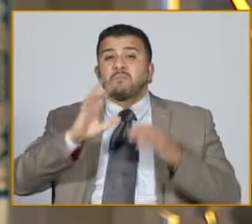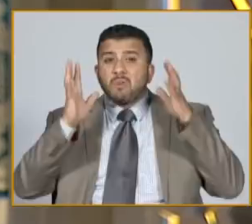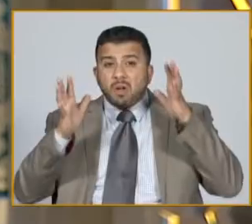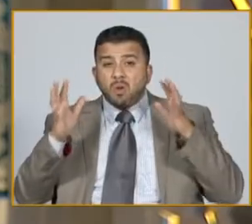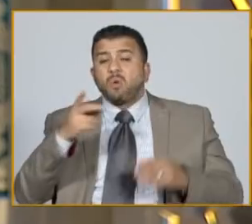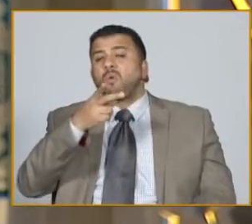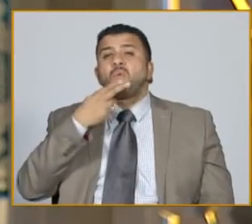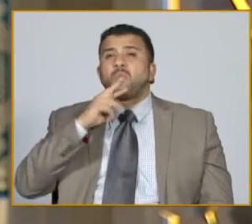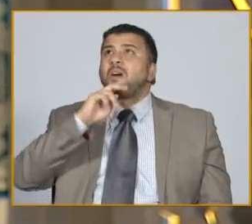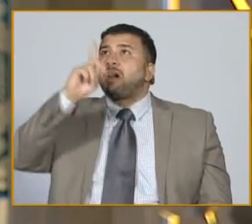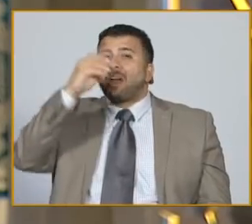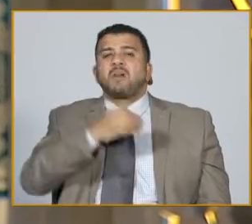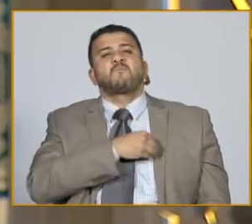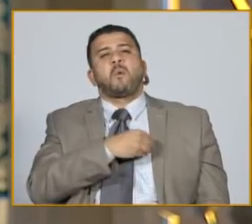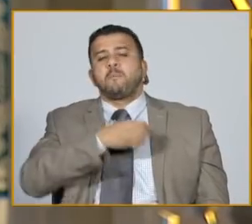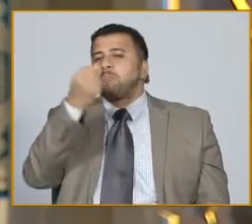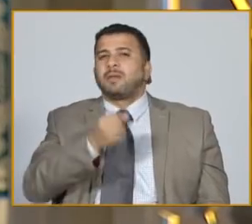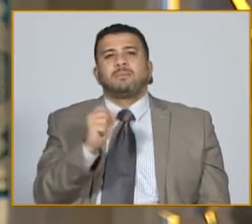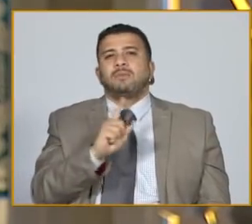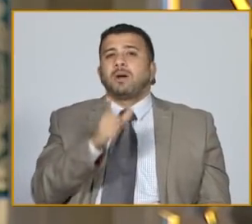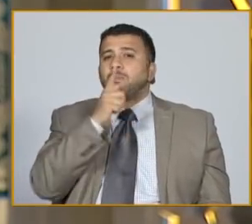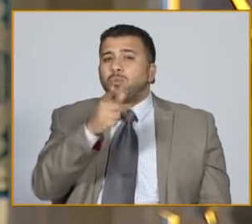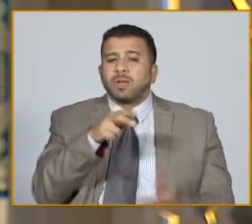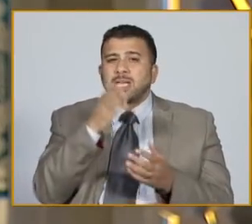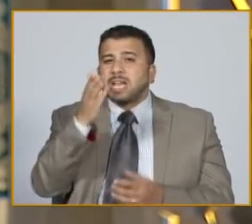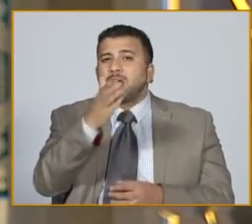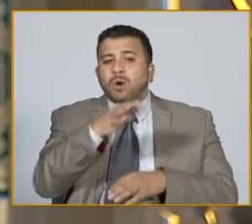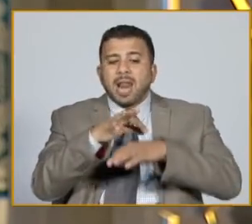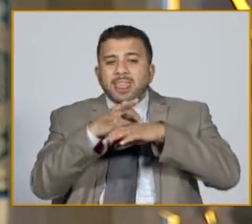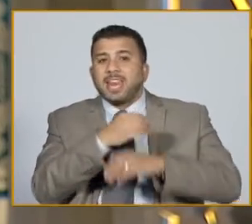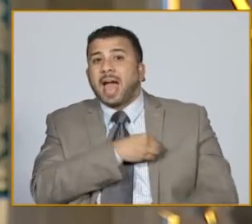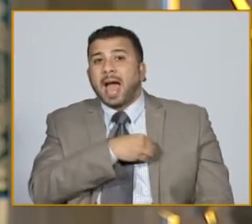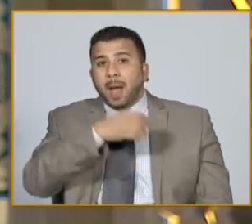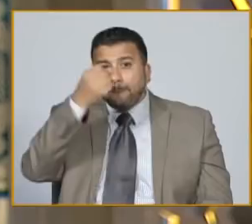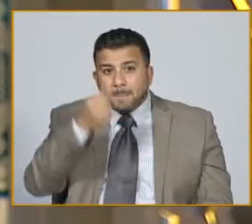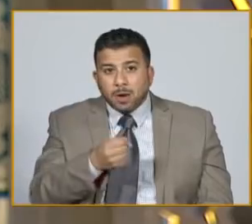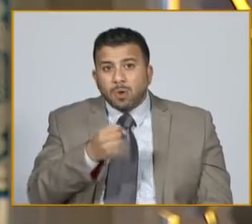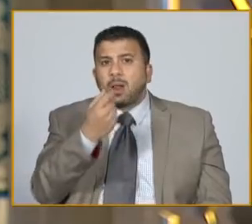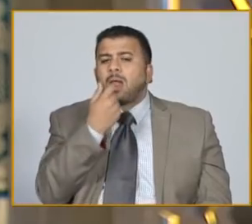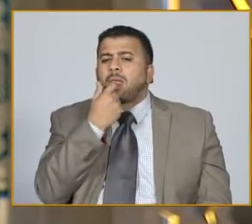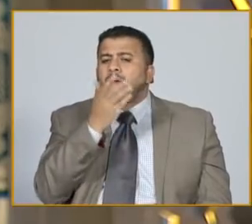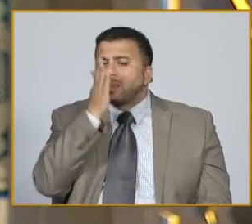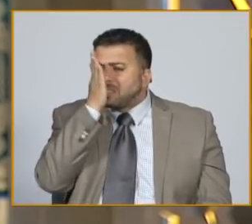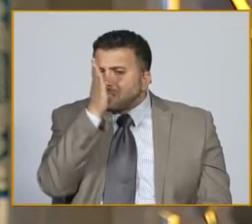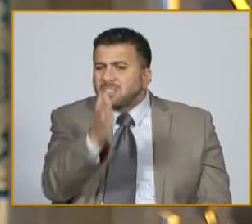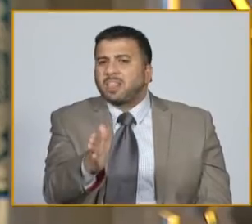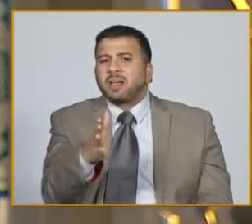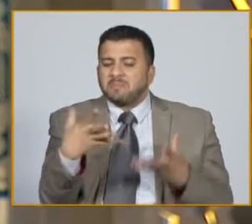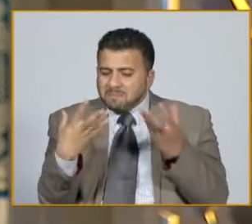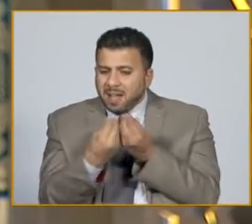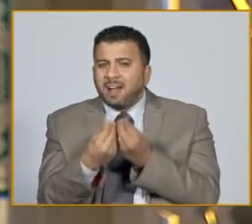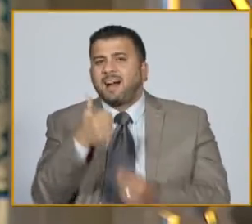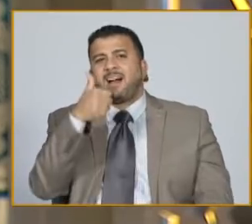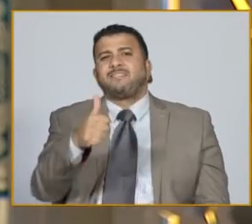الكاذبون. والله جل وعلا يقول يا أيها الذين اتقوا الله وكونوا مع الصادقين، وكونوا مع الصادقين. والنبي عليه الصلاة والسلام